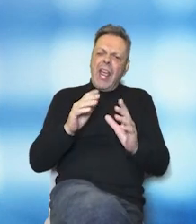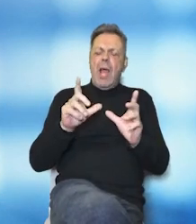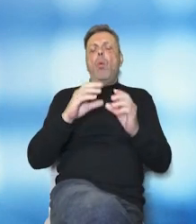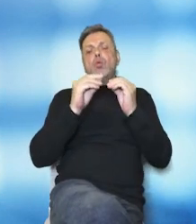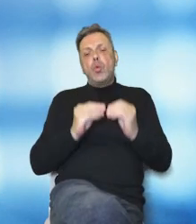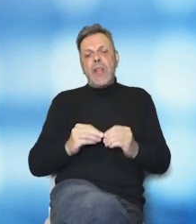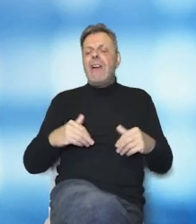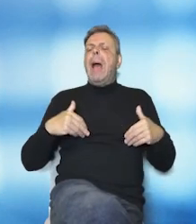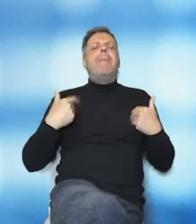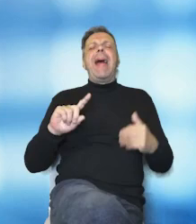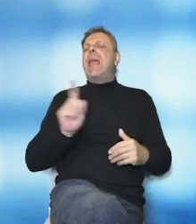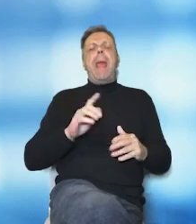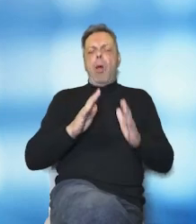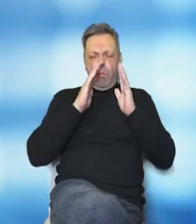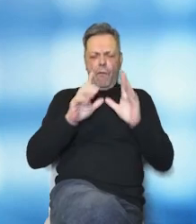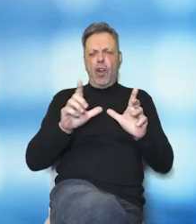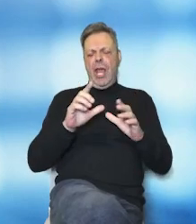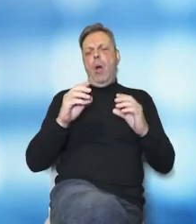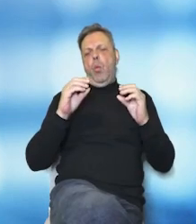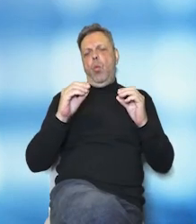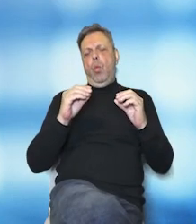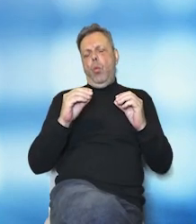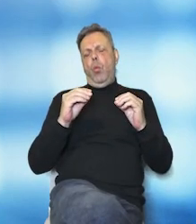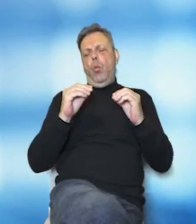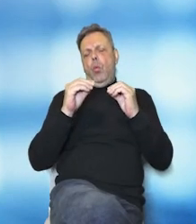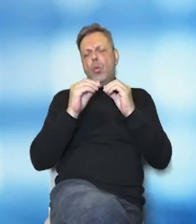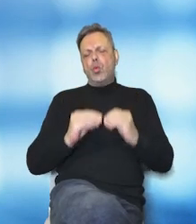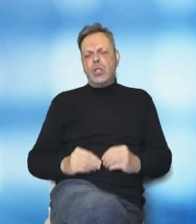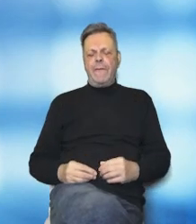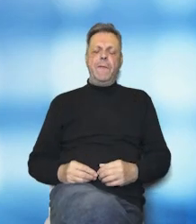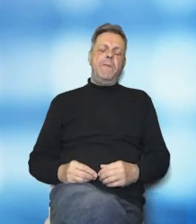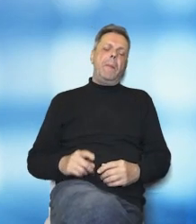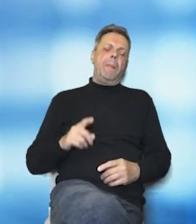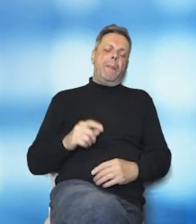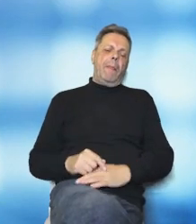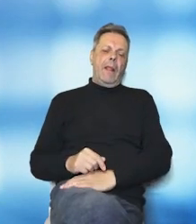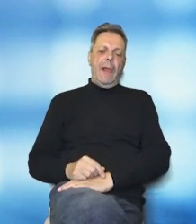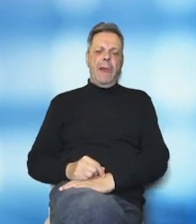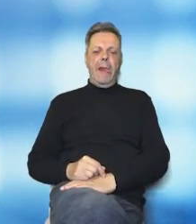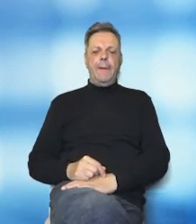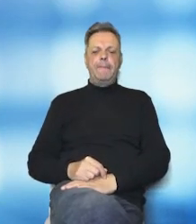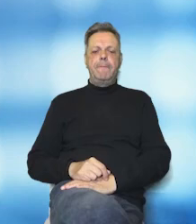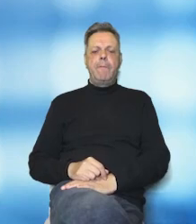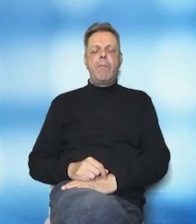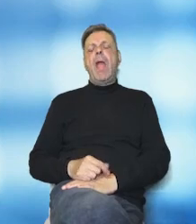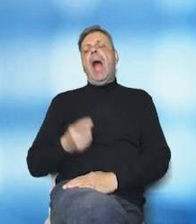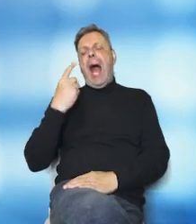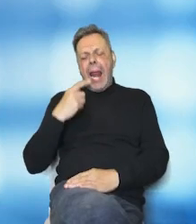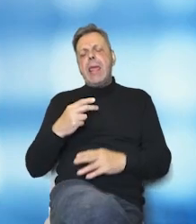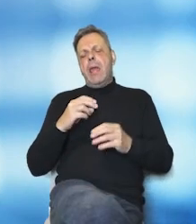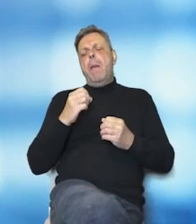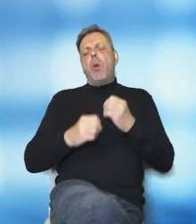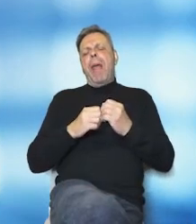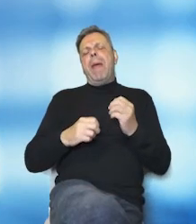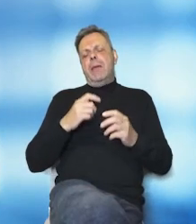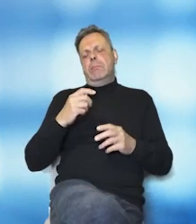mladi nemaju, pa ponekad imamo konflikt u ambulanti koji riješimo pa na dobrobit jednih i drugih, i njih i nas.